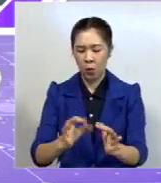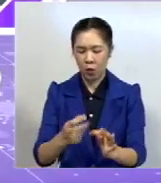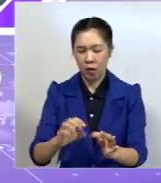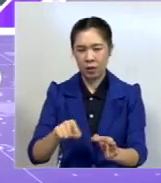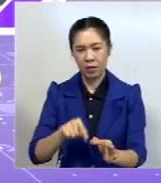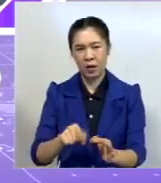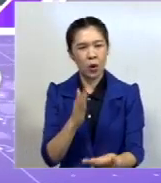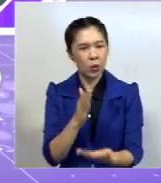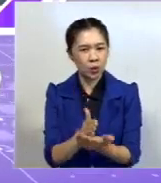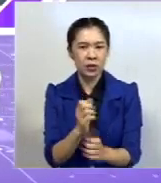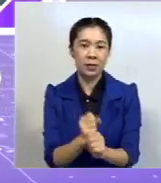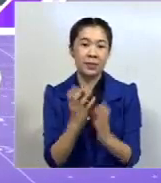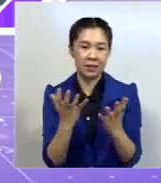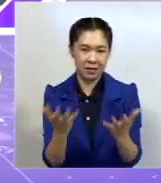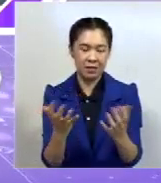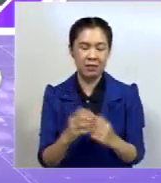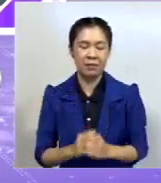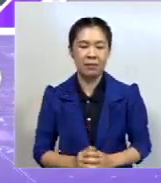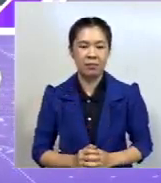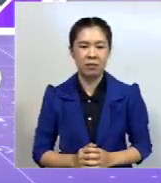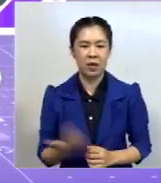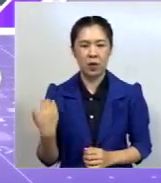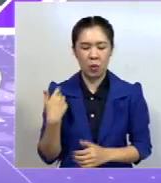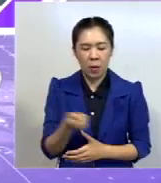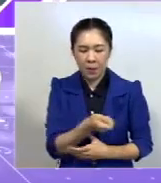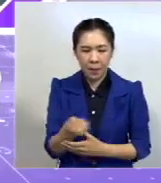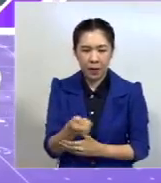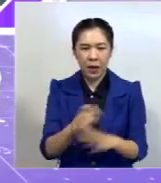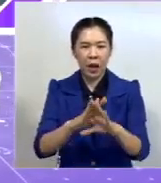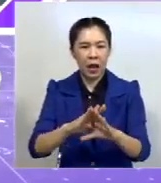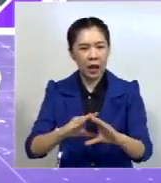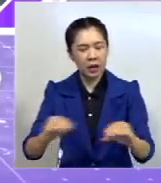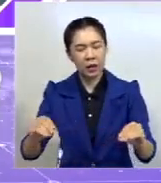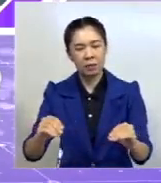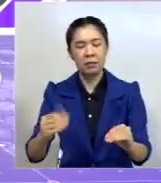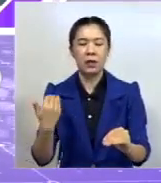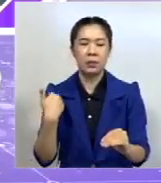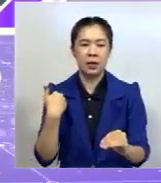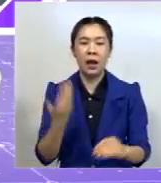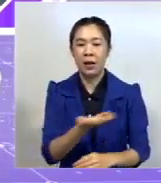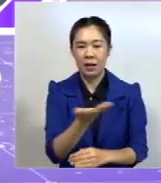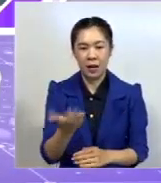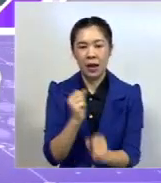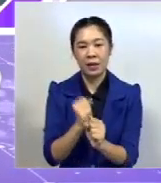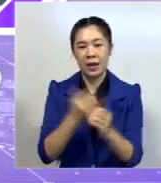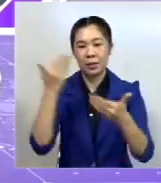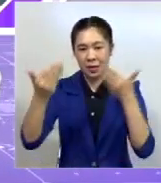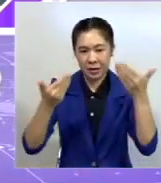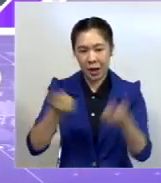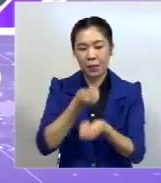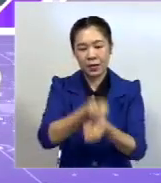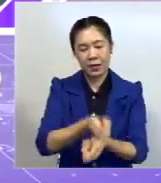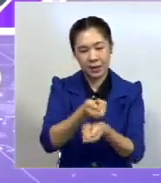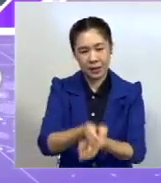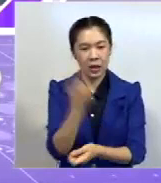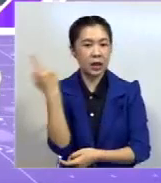หลักเพราะการไปดับนี่เป็นเรื่องที่ปลายเหตุปลายทางแล้วครับก็ฝากทุกท่านไม่ว่าท่านจะทำกิจกรรมไหนจะเรื่องเกษตรเรื่องท่องเที่ยวต่างๆ